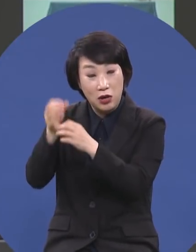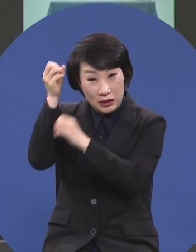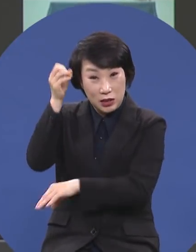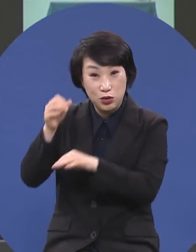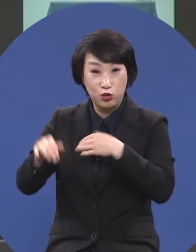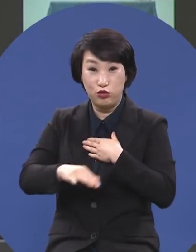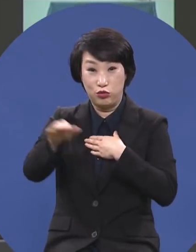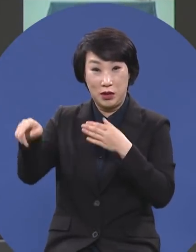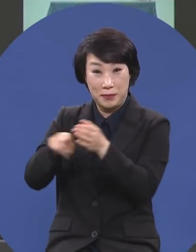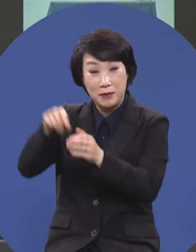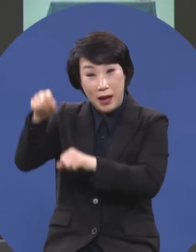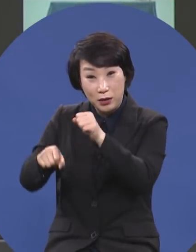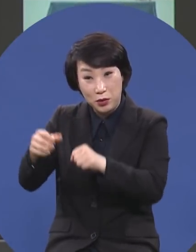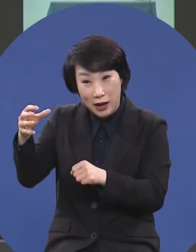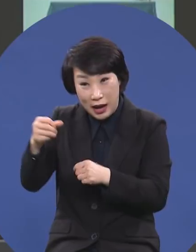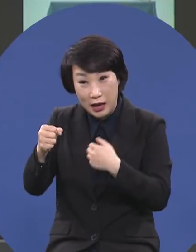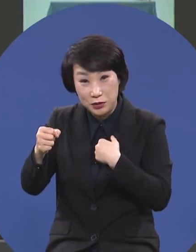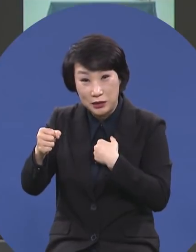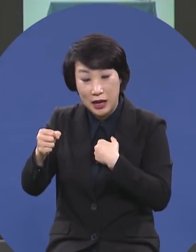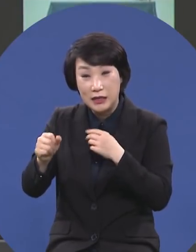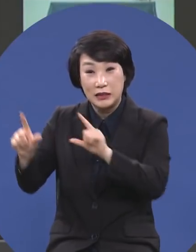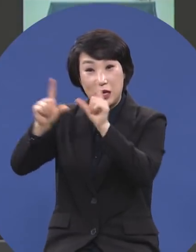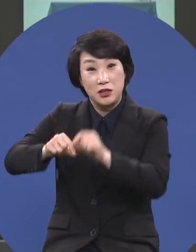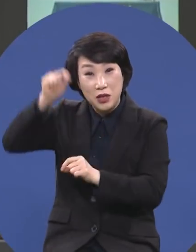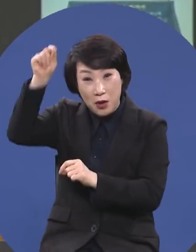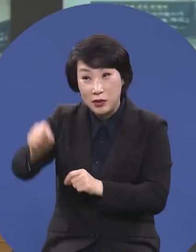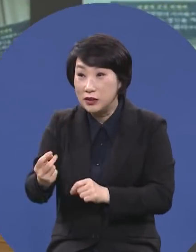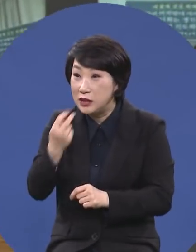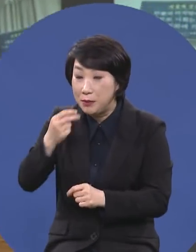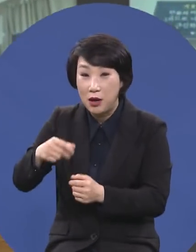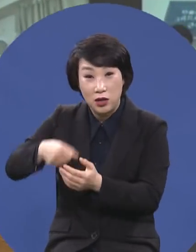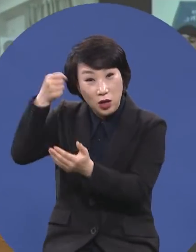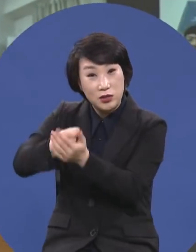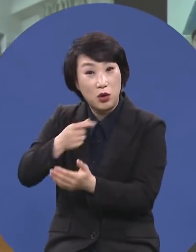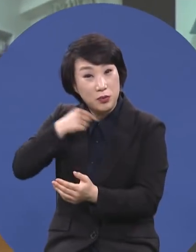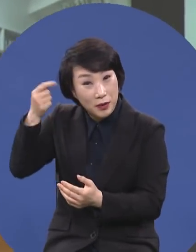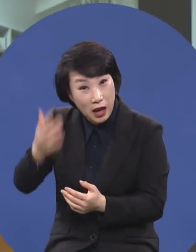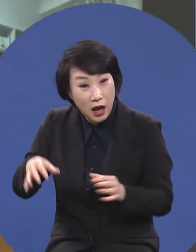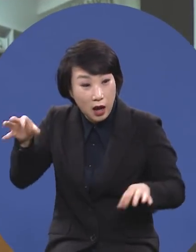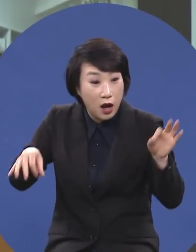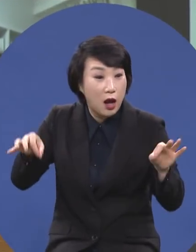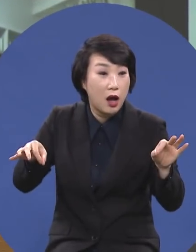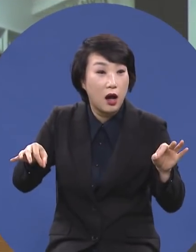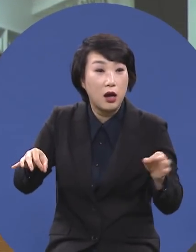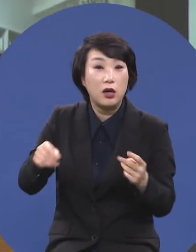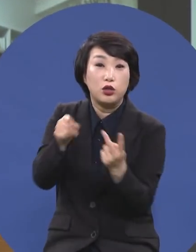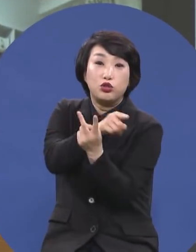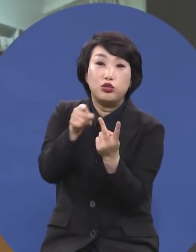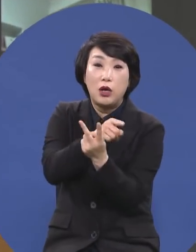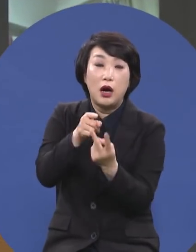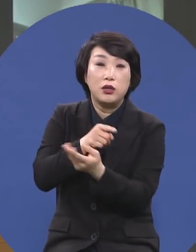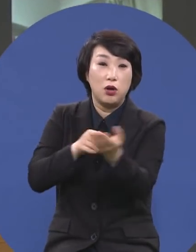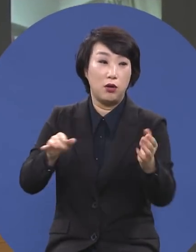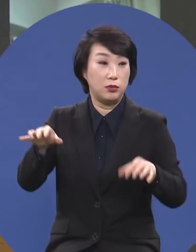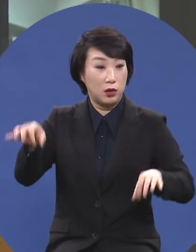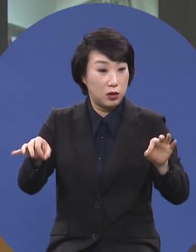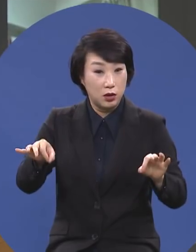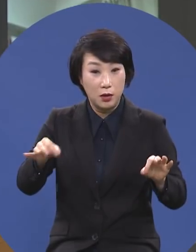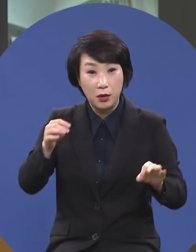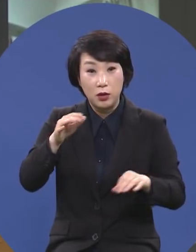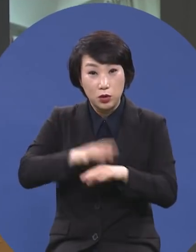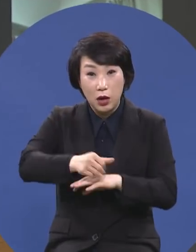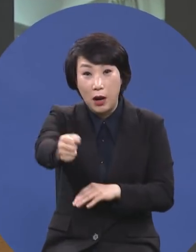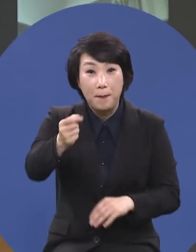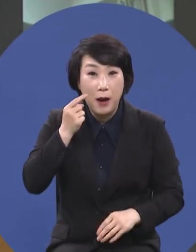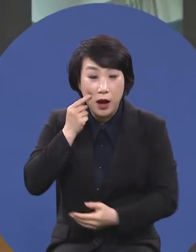우리의 믿음의 행동으로 영원히 사는 생명을 선택할 것인가, 이 두 가지를 놓고